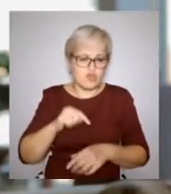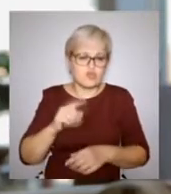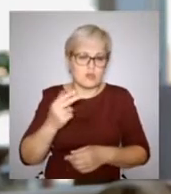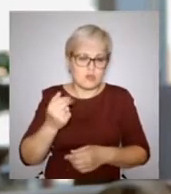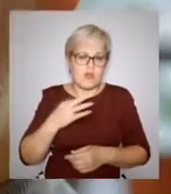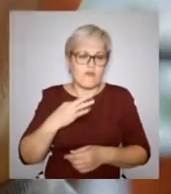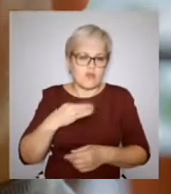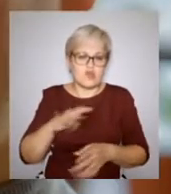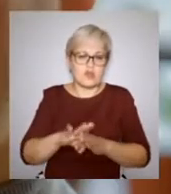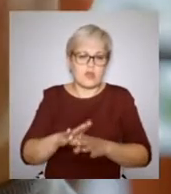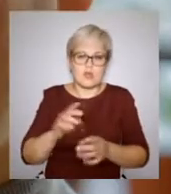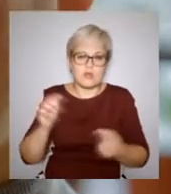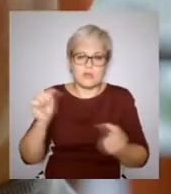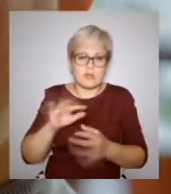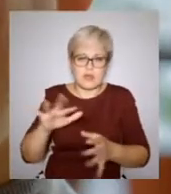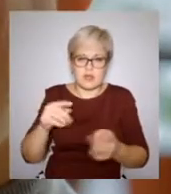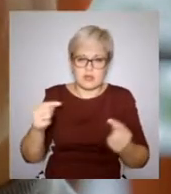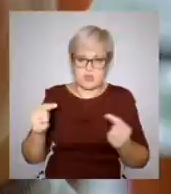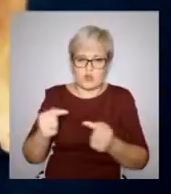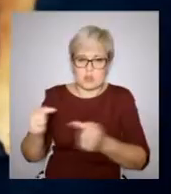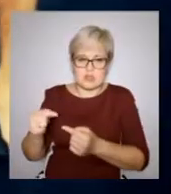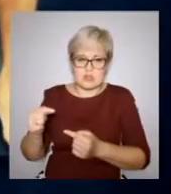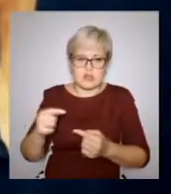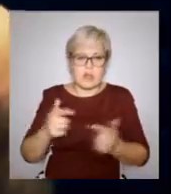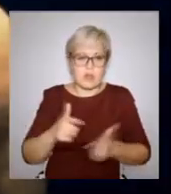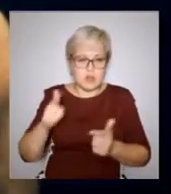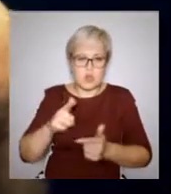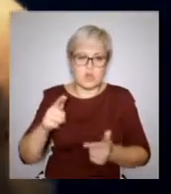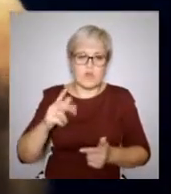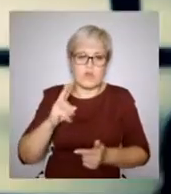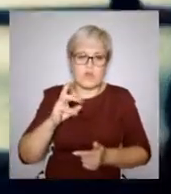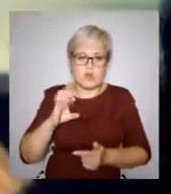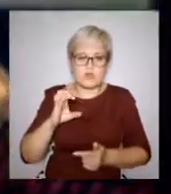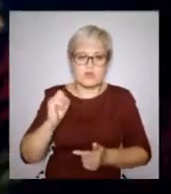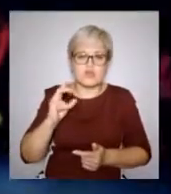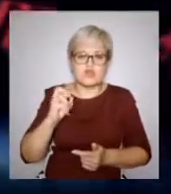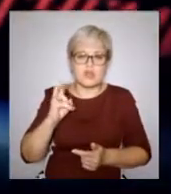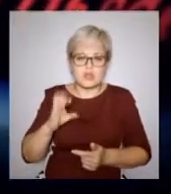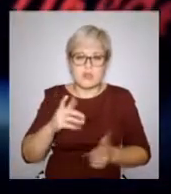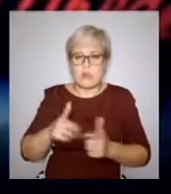несовместимы подготовка los angeles подготовка к бою